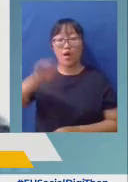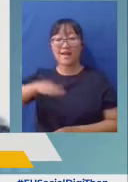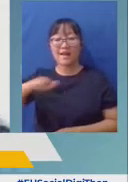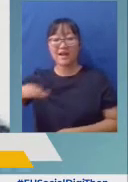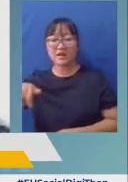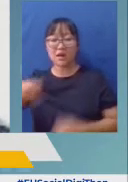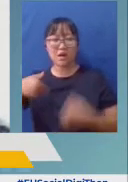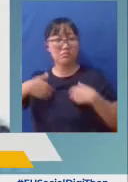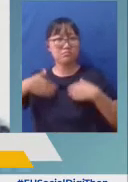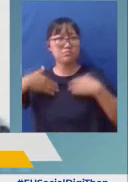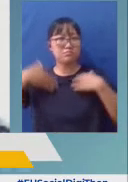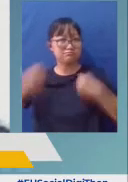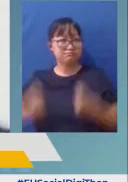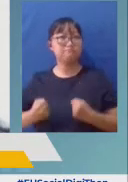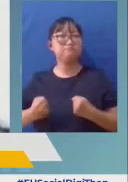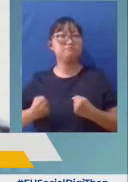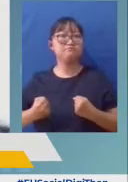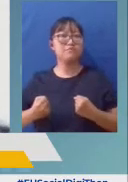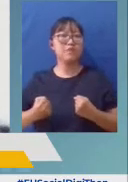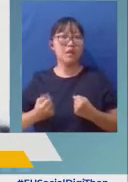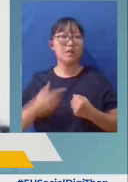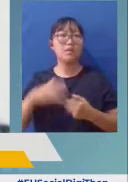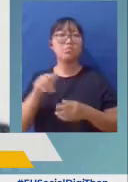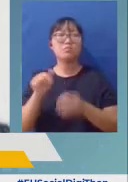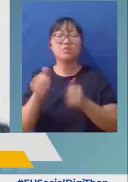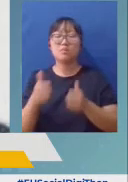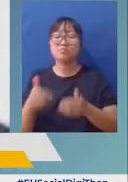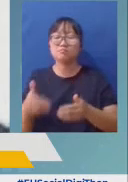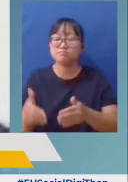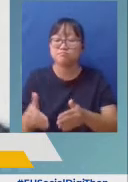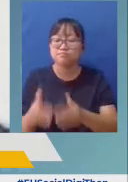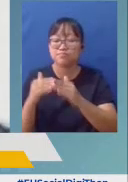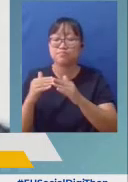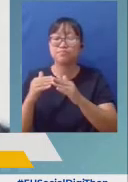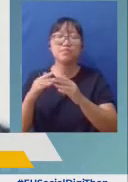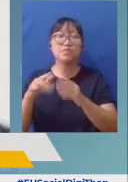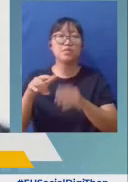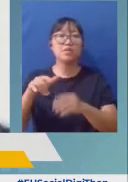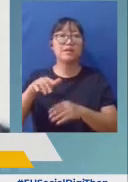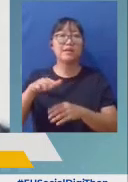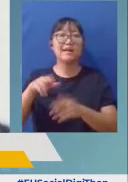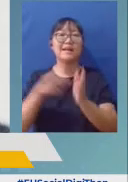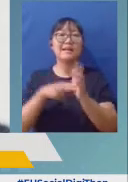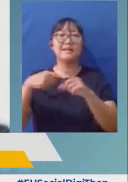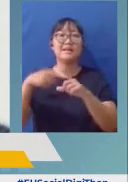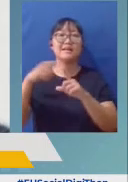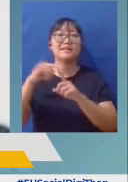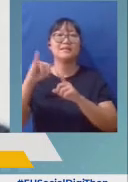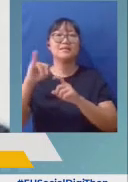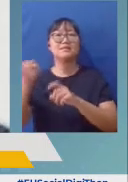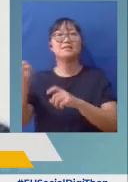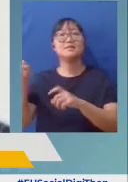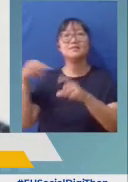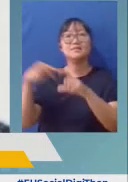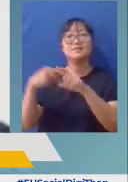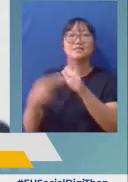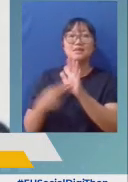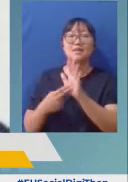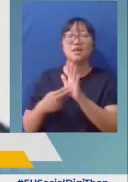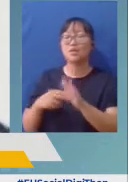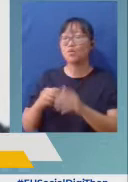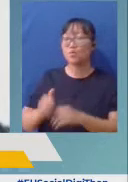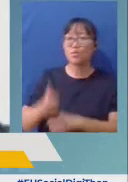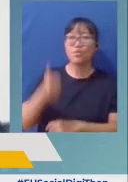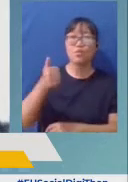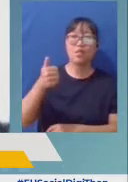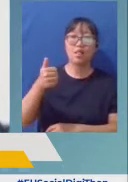kita membangun menjadi netizen unggul tadi, siap membela korban dan menjadi warrior tadi ya. Apa